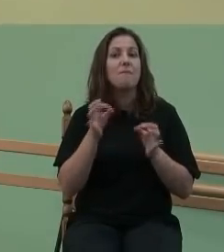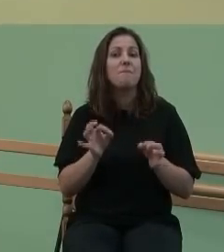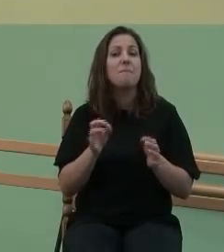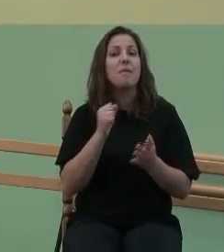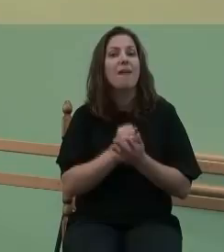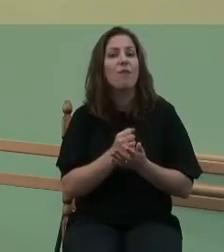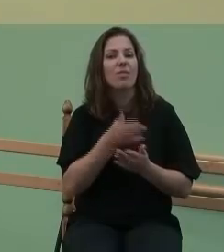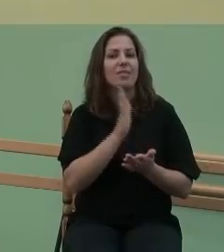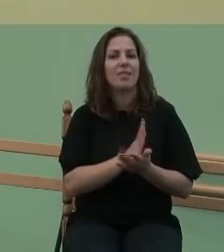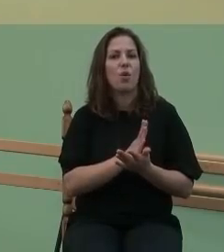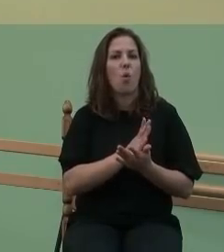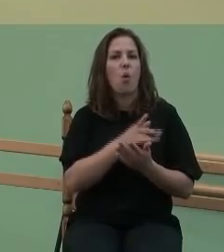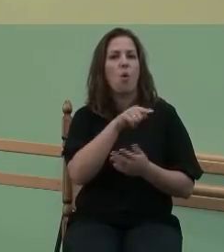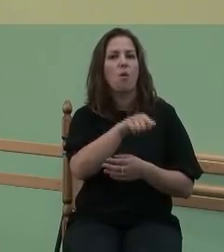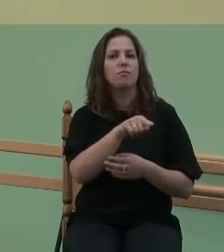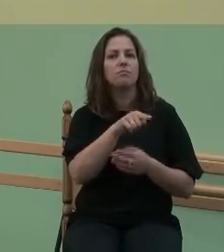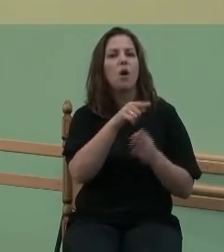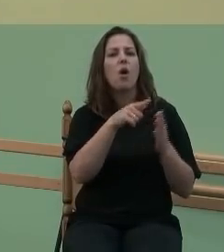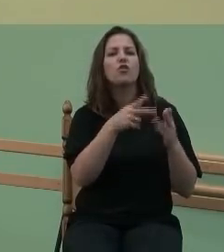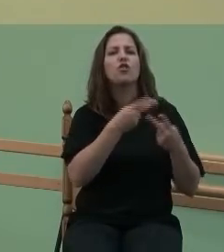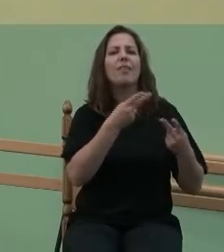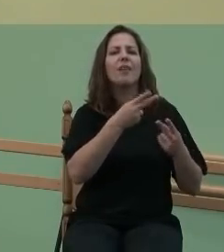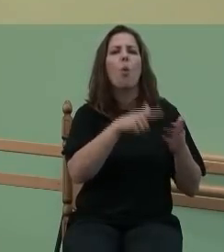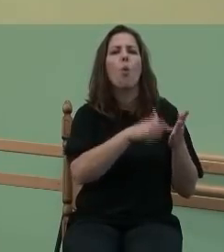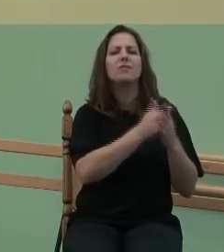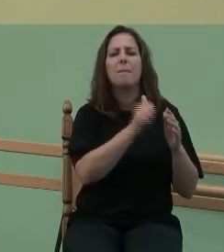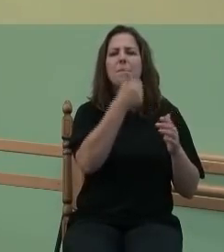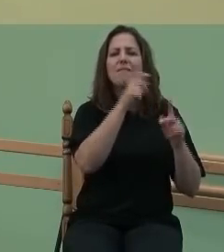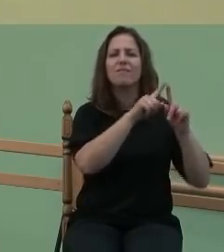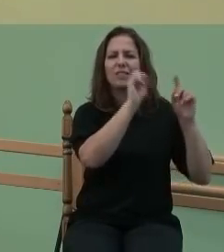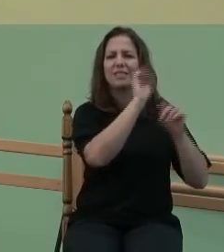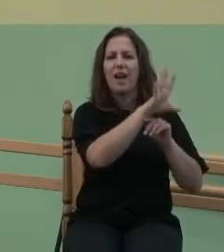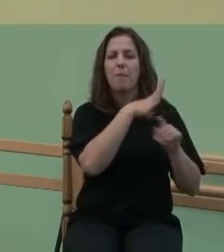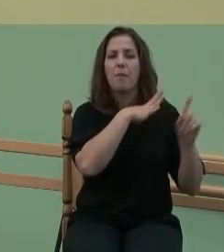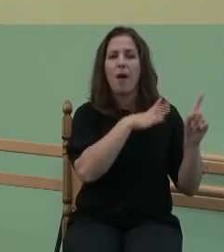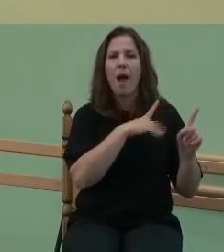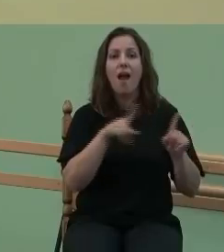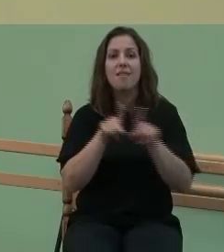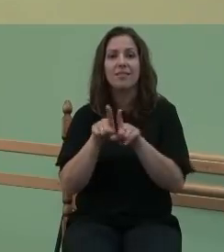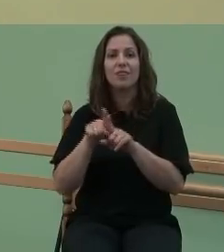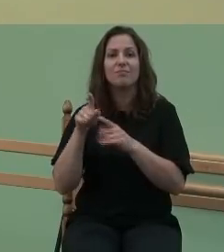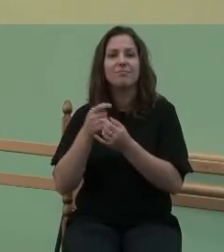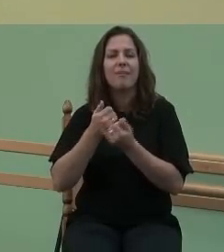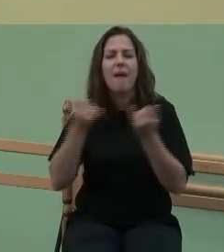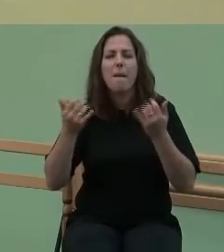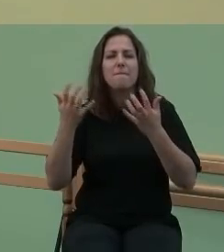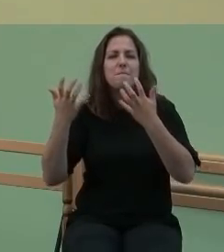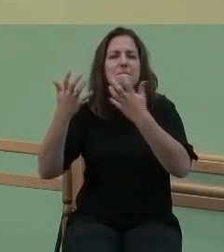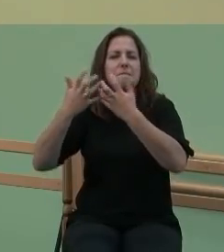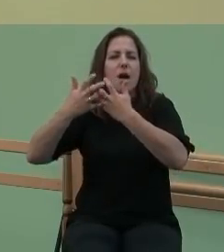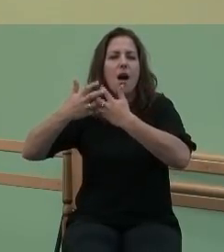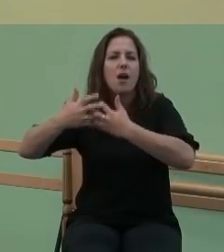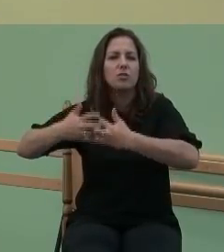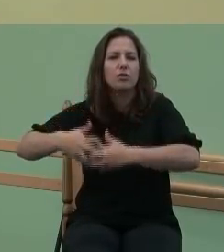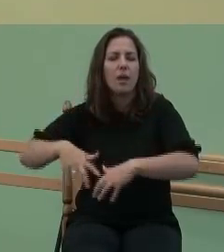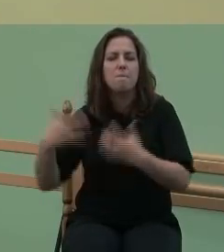współcześnie to nie tylko góra dzienników ustaw, jak na moim pierwszym slajdzie u góry, ale również to jest wielka maszyneria.